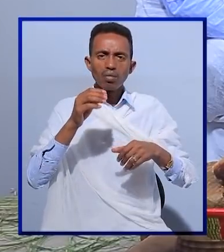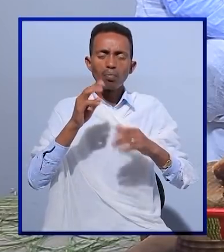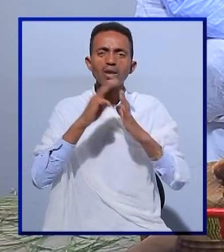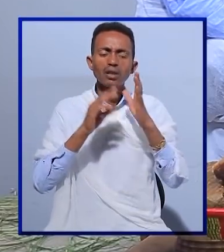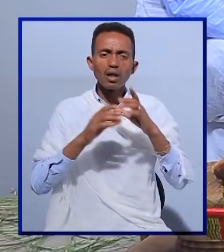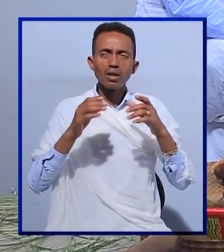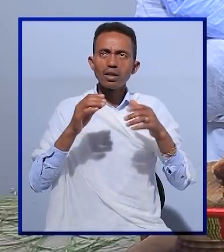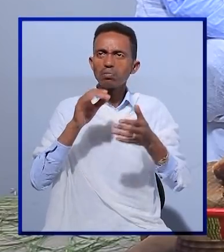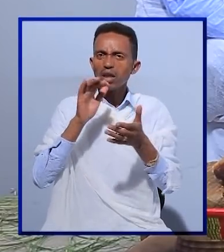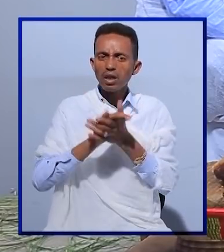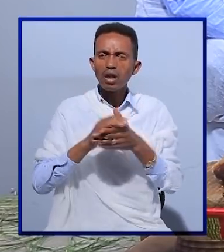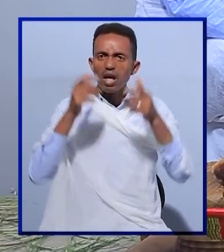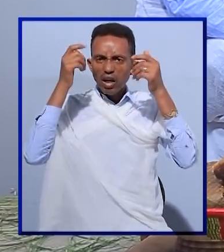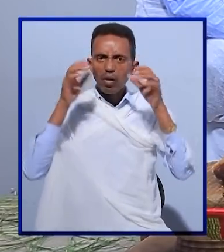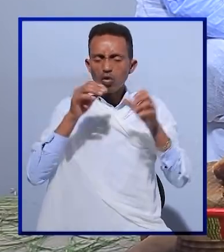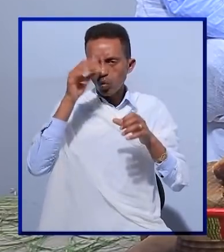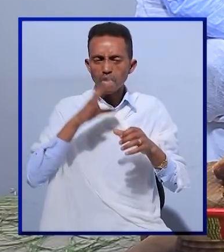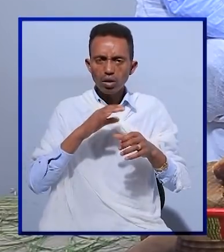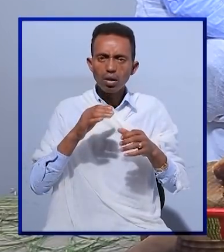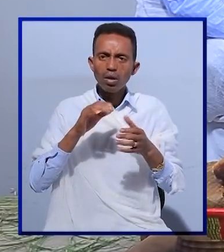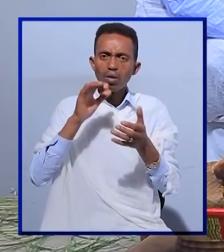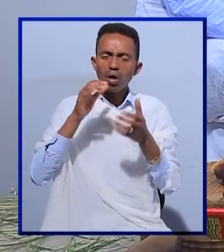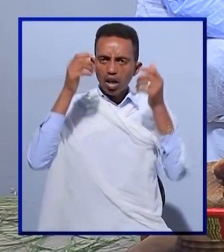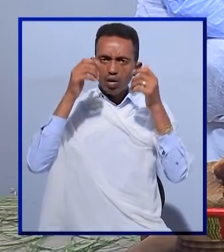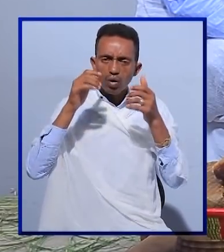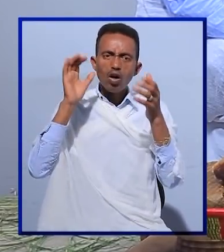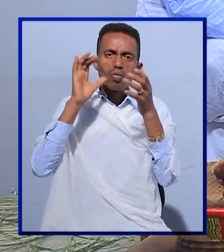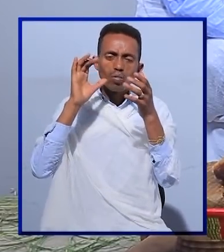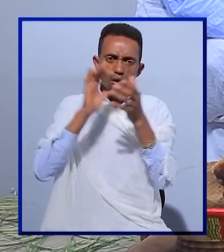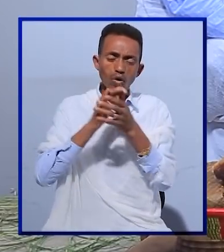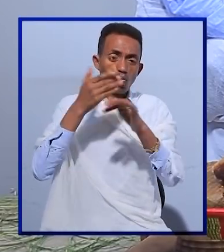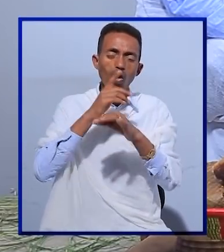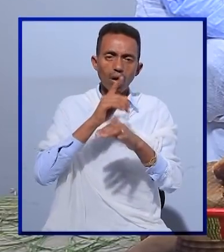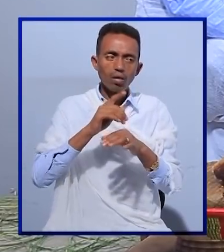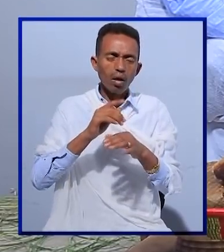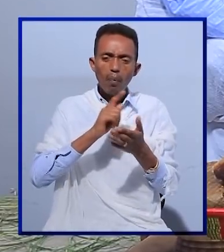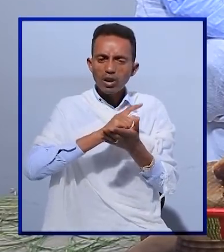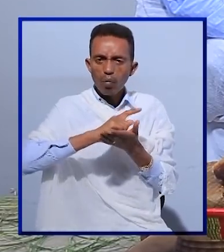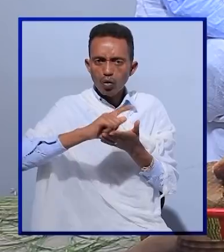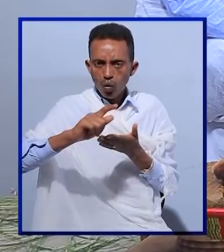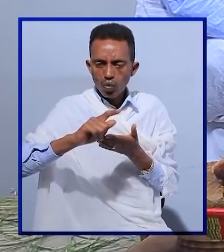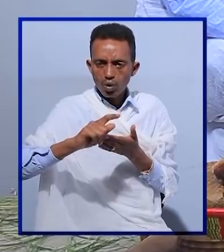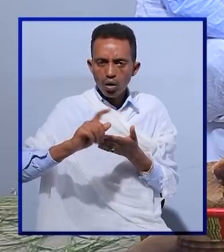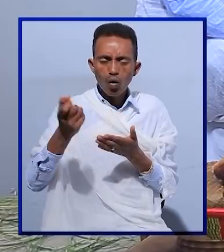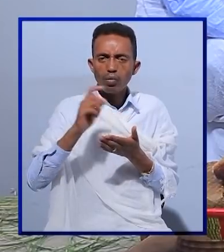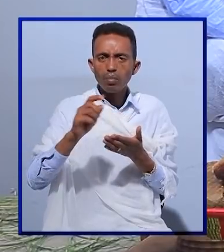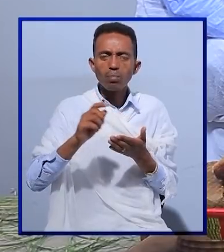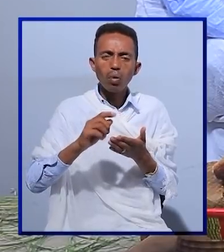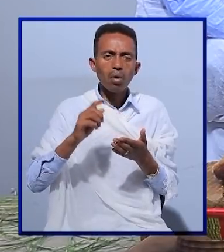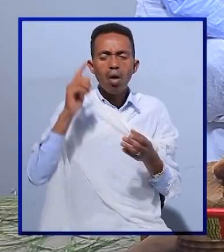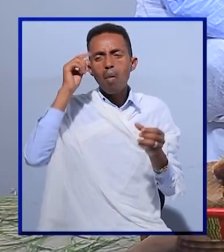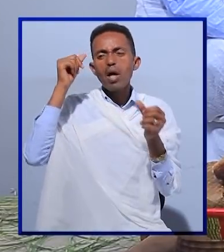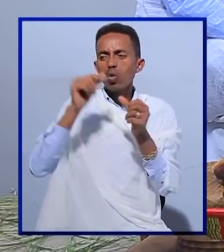ሳይቀሩ ጋብቻቸው ከተፈጸመ በኋላ የስርዓተ ተክሊሉ ፕሮግራም ከተጠናቀቀ በኋላ እንደው በሳምንቱ ካልሆነ